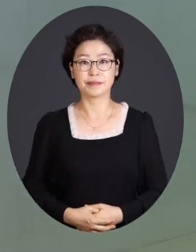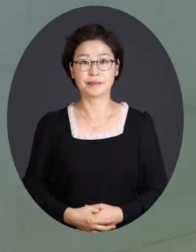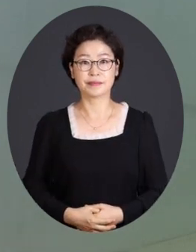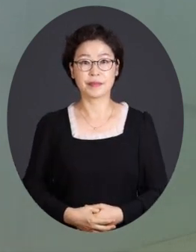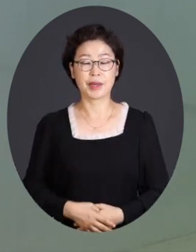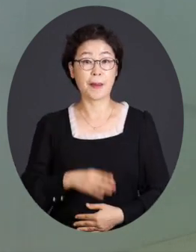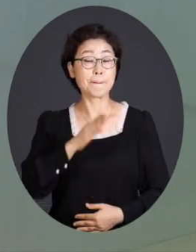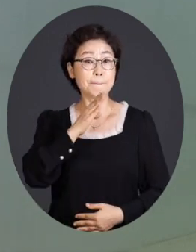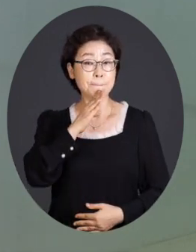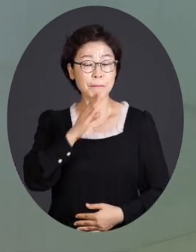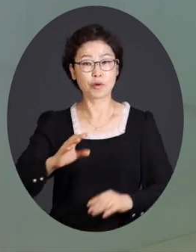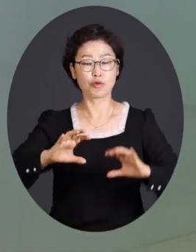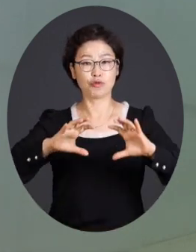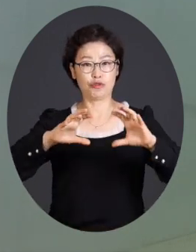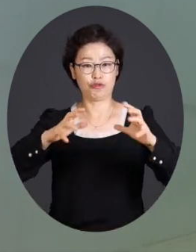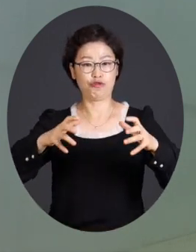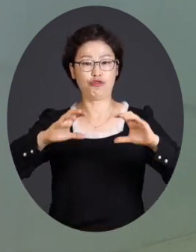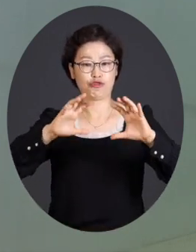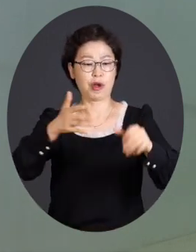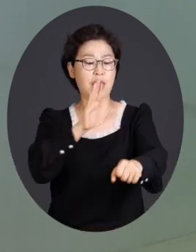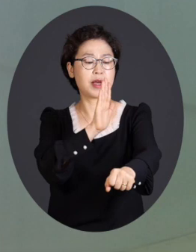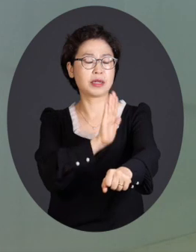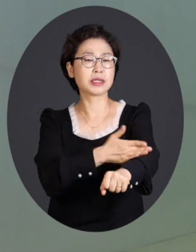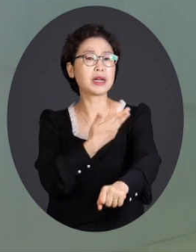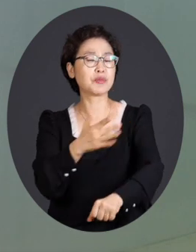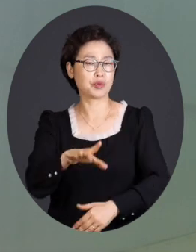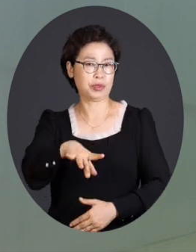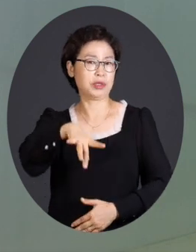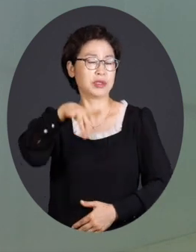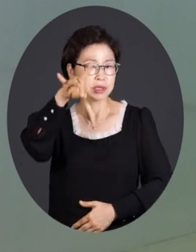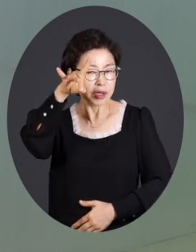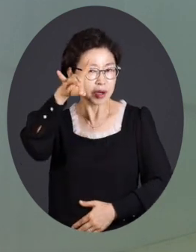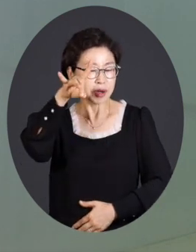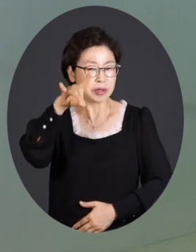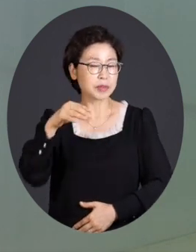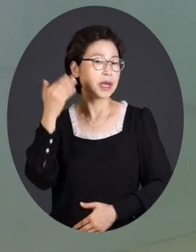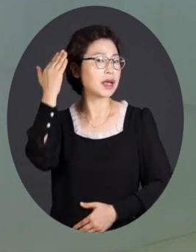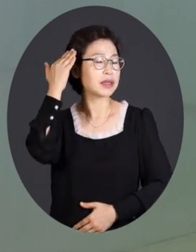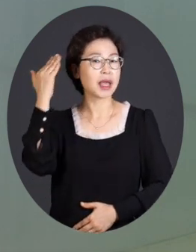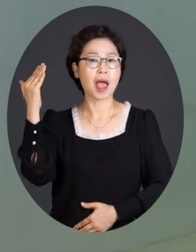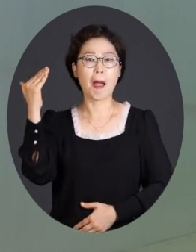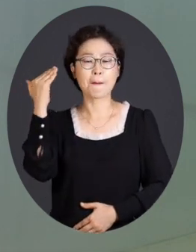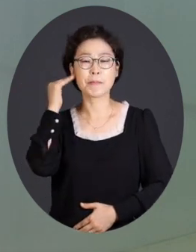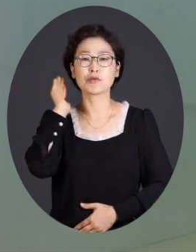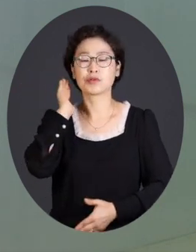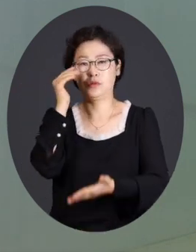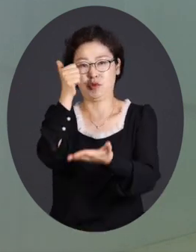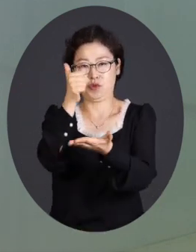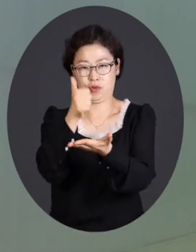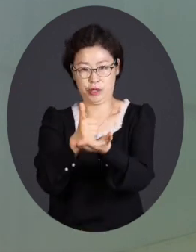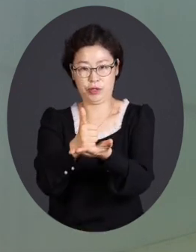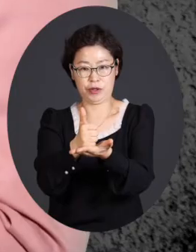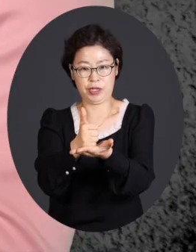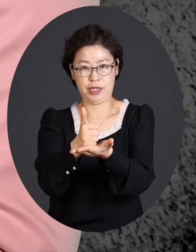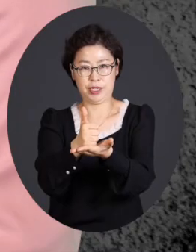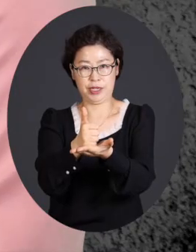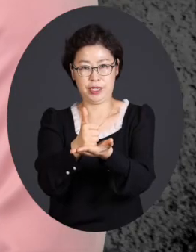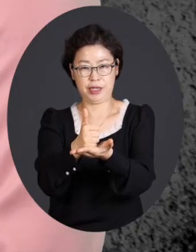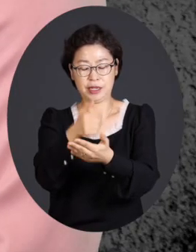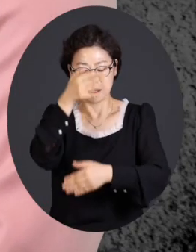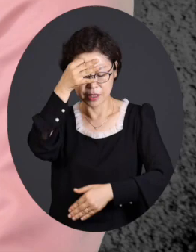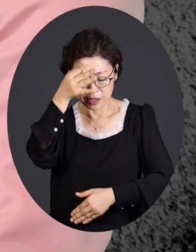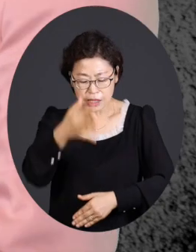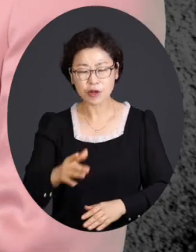권력의 잘못에 대해 처음으로 대한민국 대통령이 사과한 날입니다.